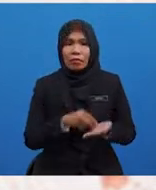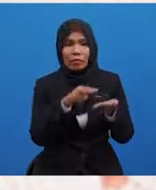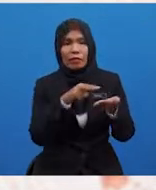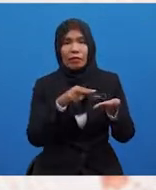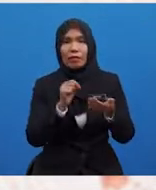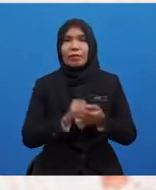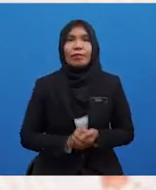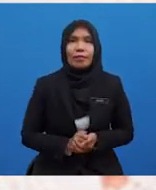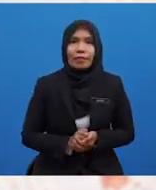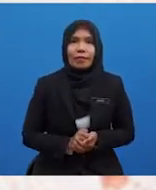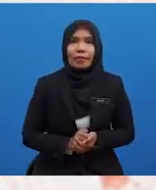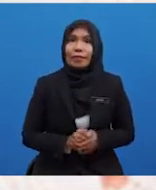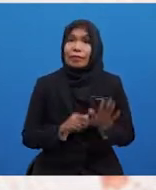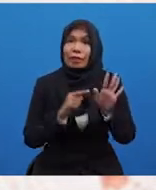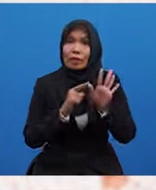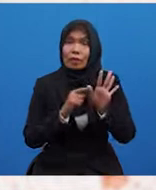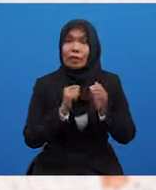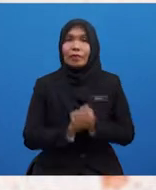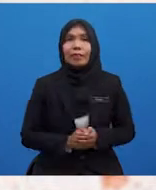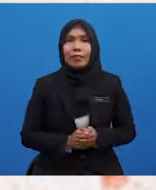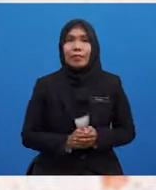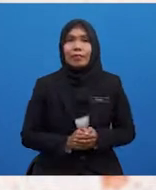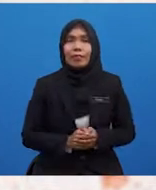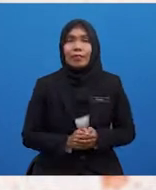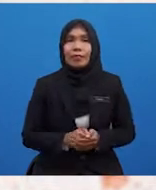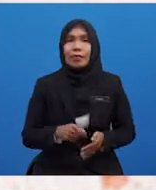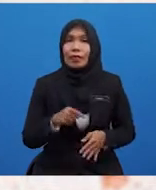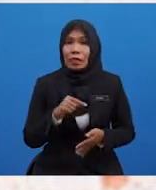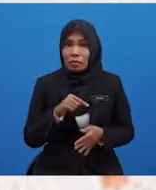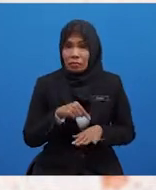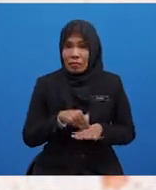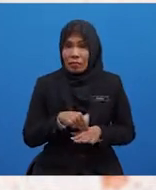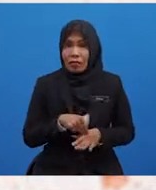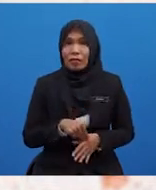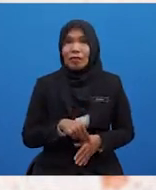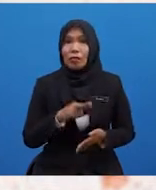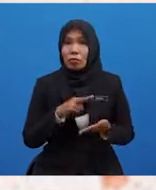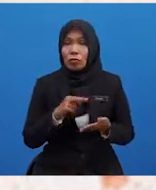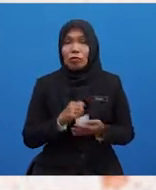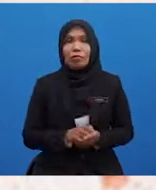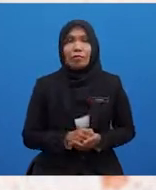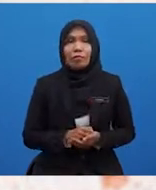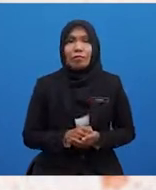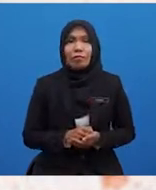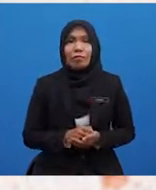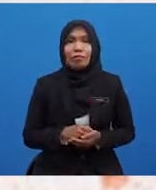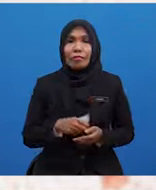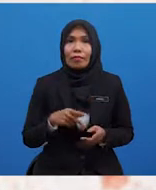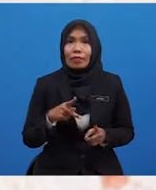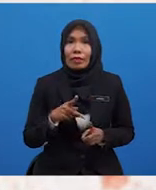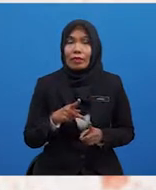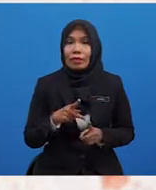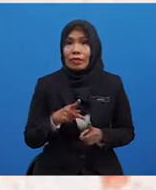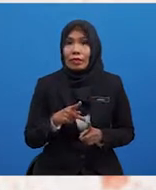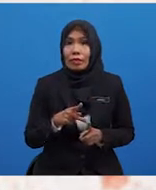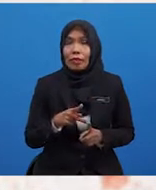aduan. Selanjutnya, aduan dirujuk kepada pemegang lesen atau pihak Tenaga